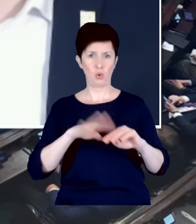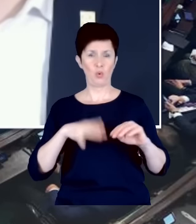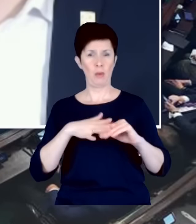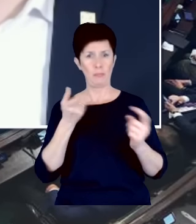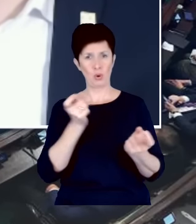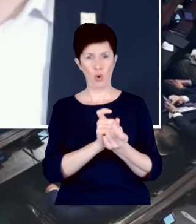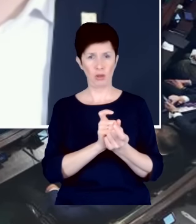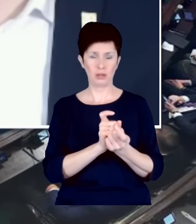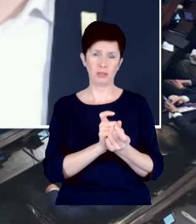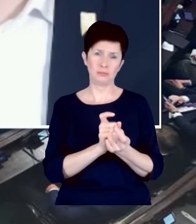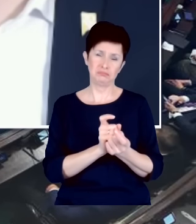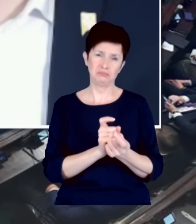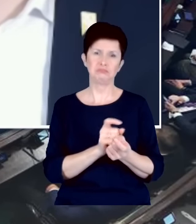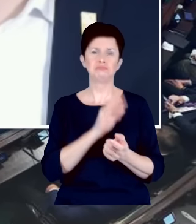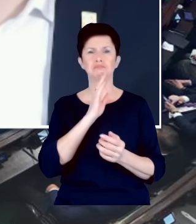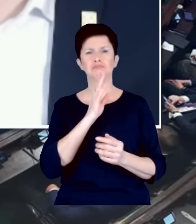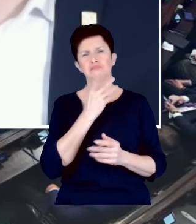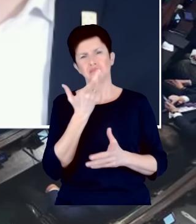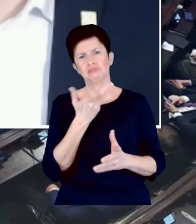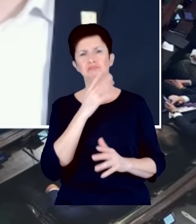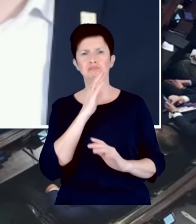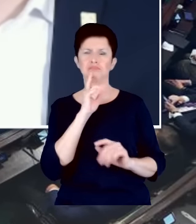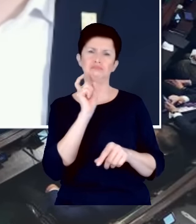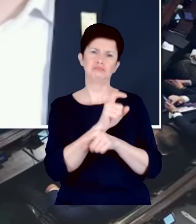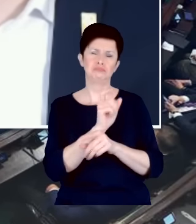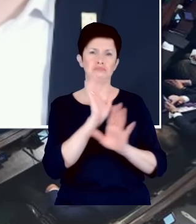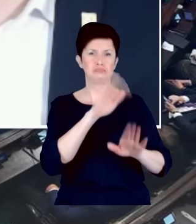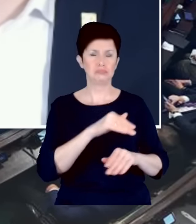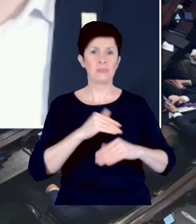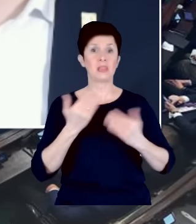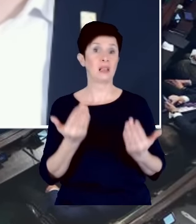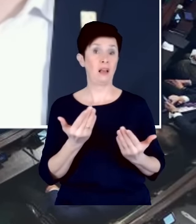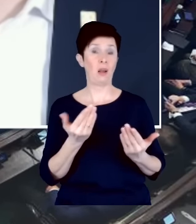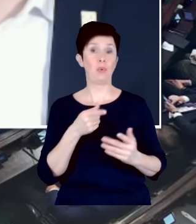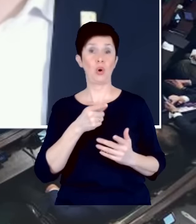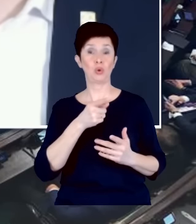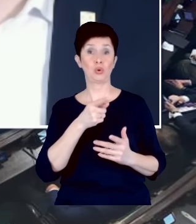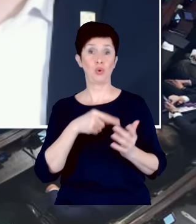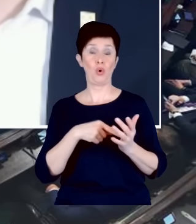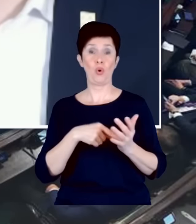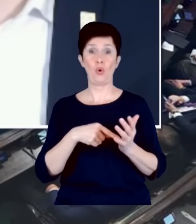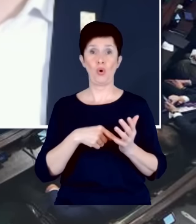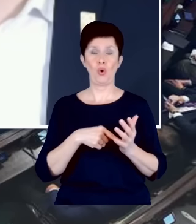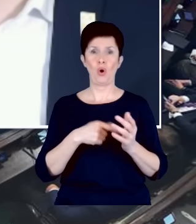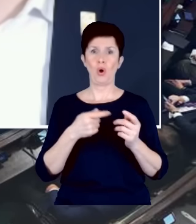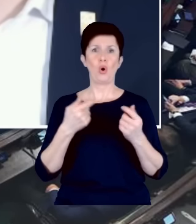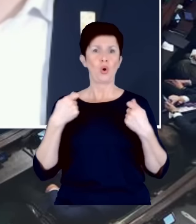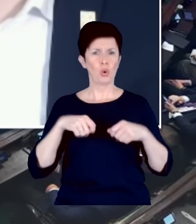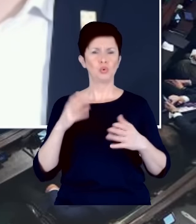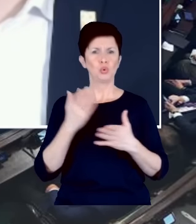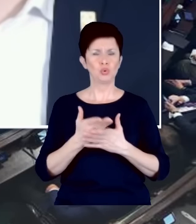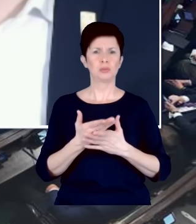należy zbytnio się zatrzymywać? Czy też no, to jest coś, z czym rolnicy wychodzą już od jakiegoś czasu, a po prostu w tej